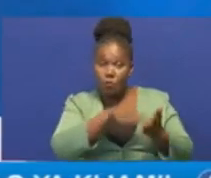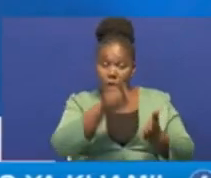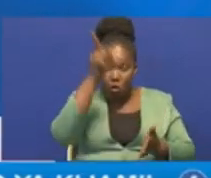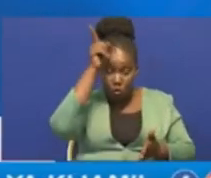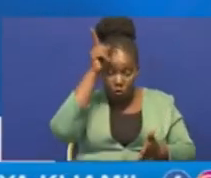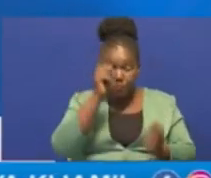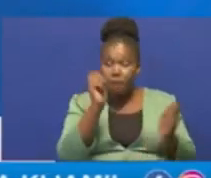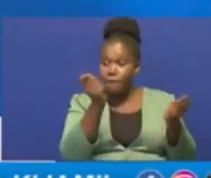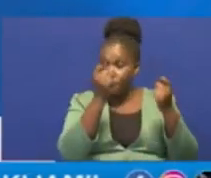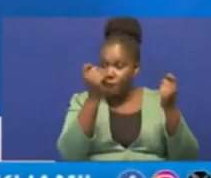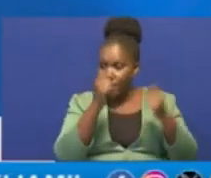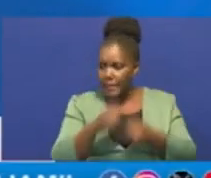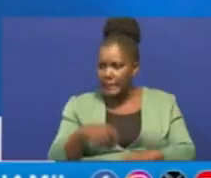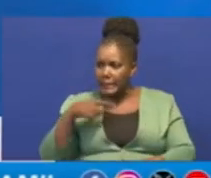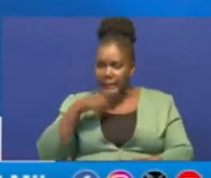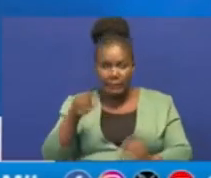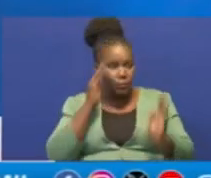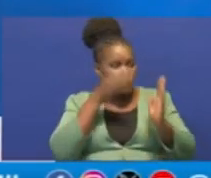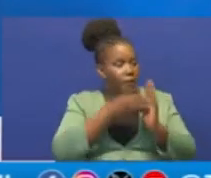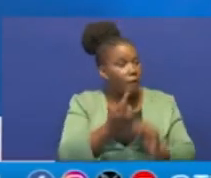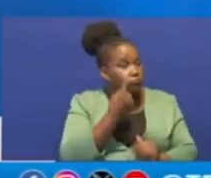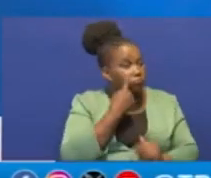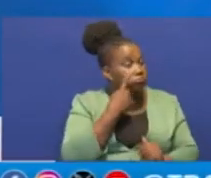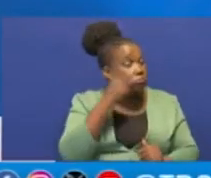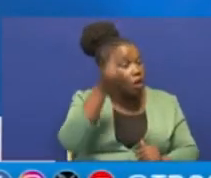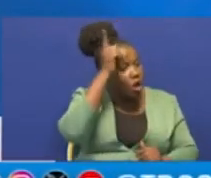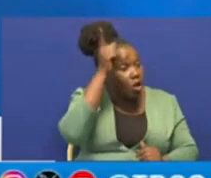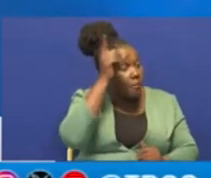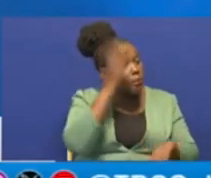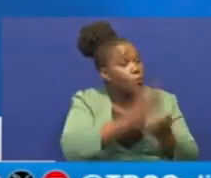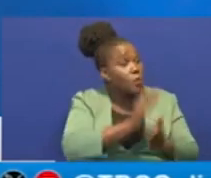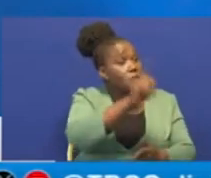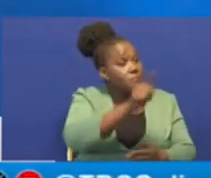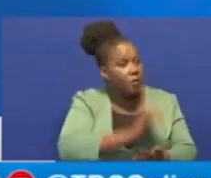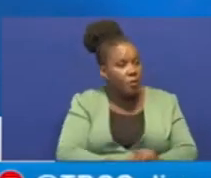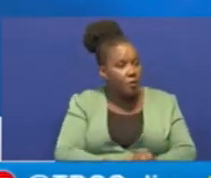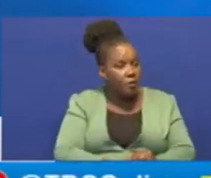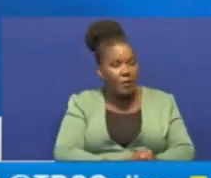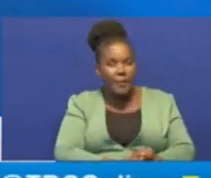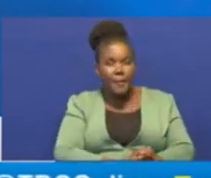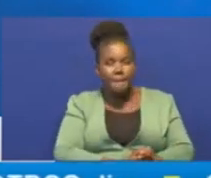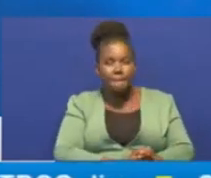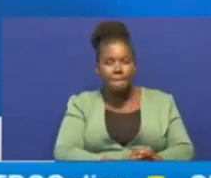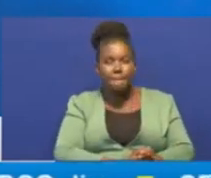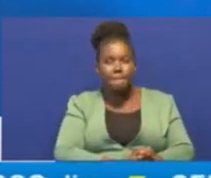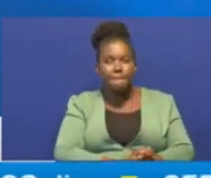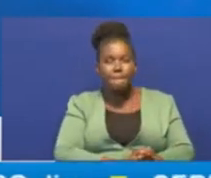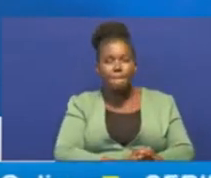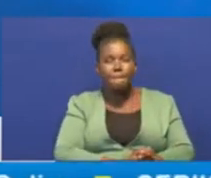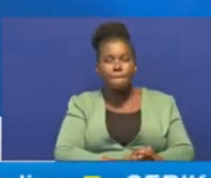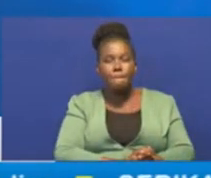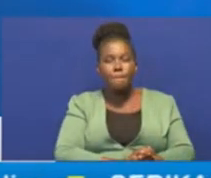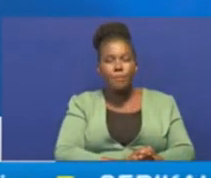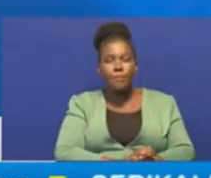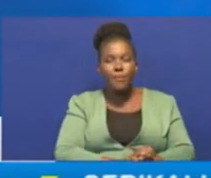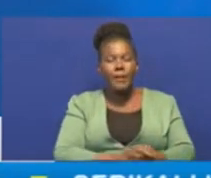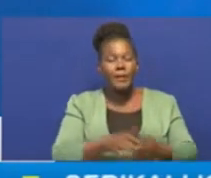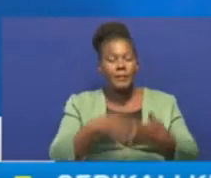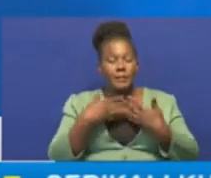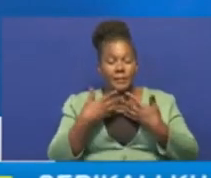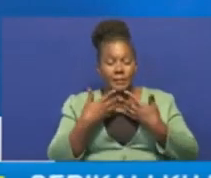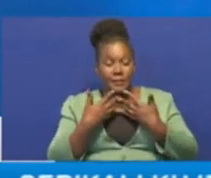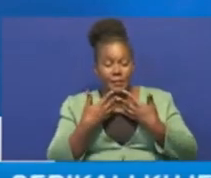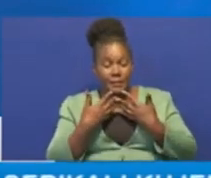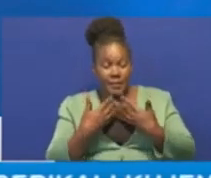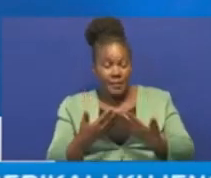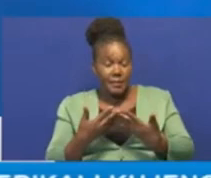Tutakuja nyumbani, tutataka tumuone huyo ng'ombe yuko wapi. Kweli umemnunua kwenda. Kwa hiyo tunasema katika haya madeni, kwa sababu kwanza unapewa